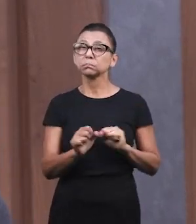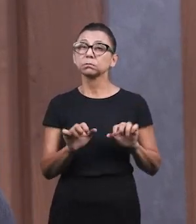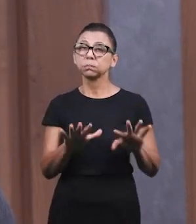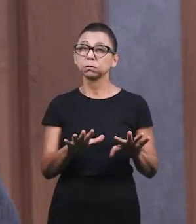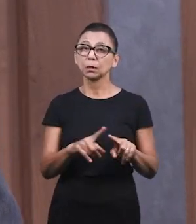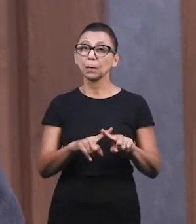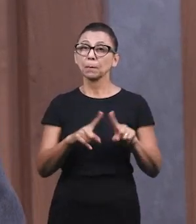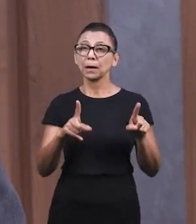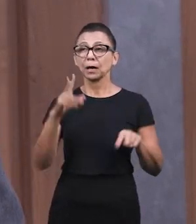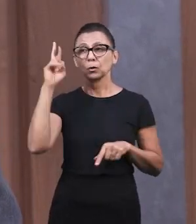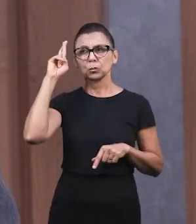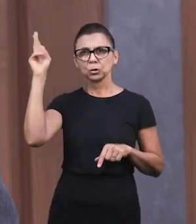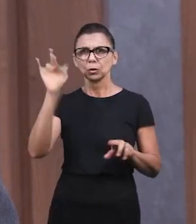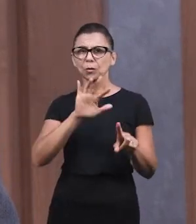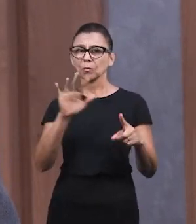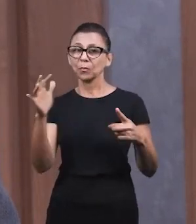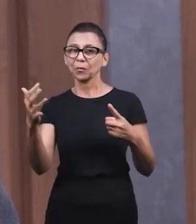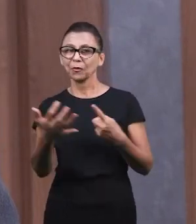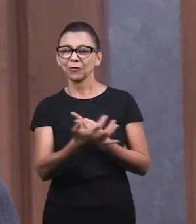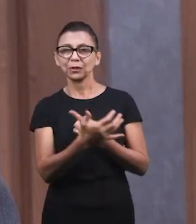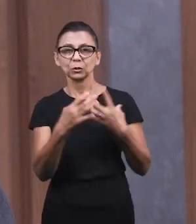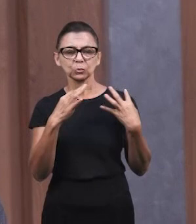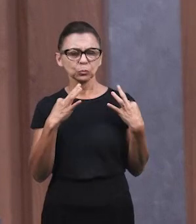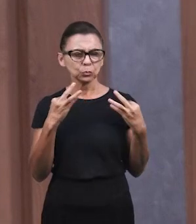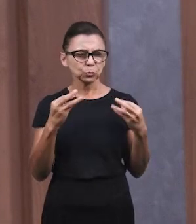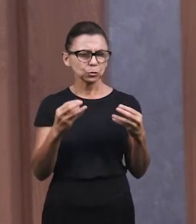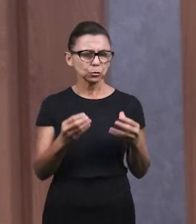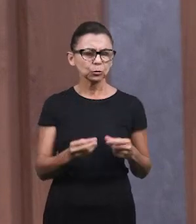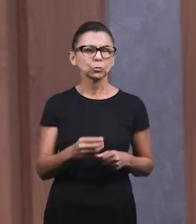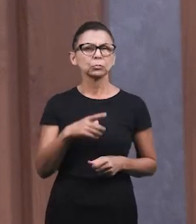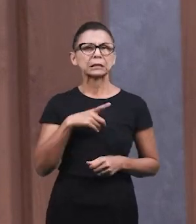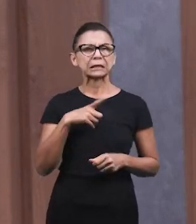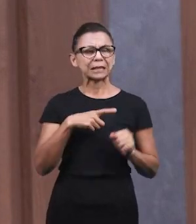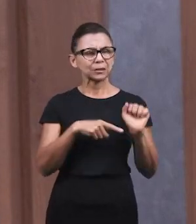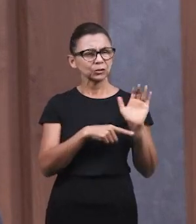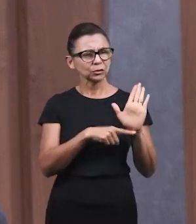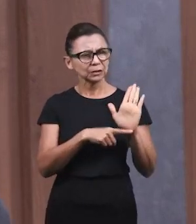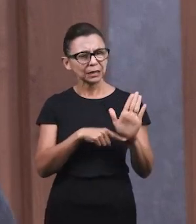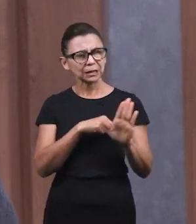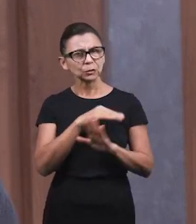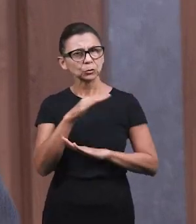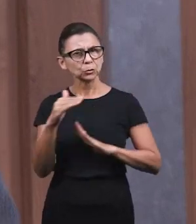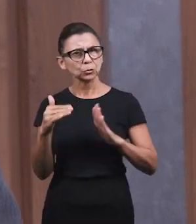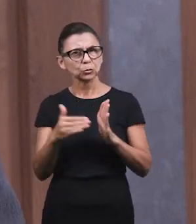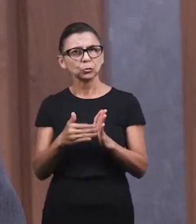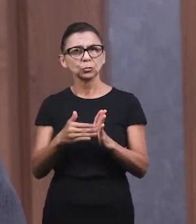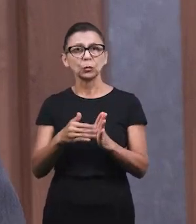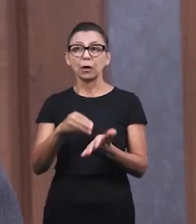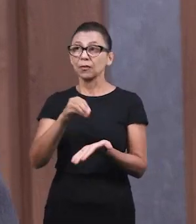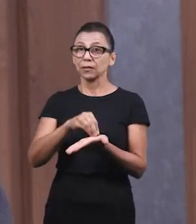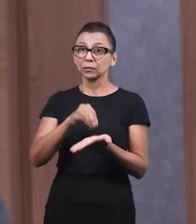Но Господь, являешься для нас Богом-провидцем. Ты